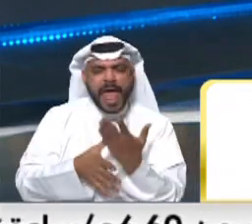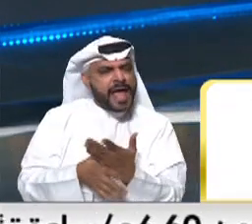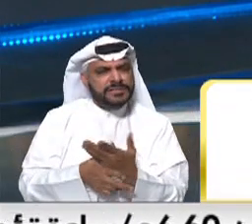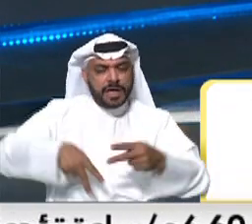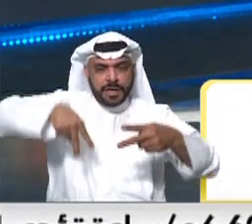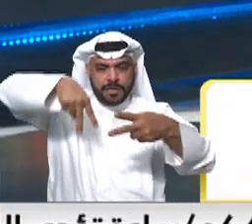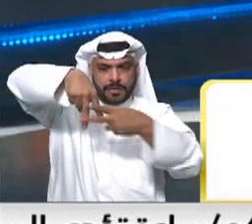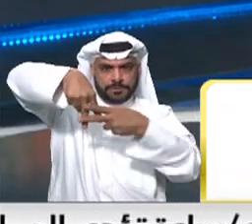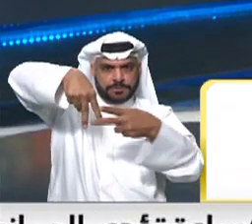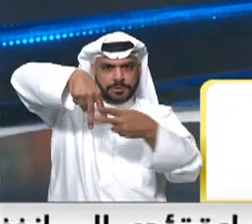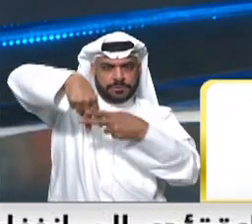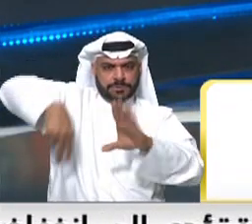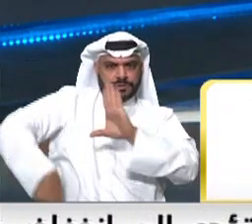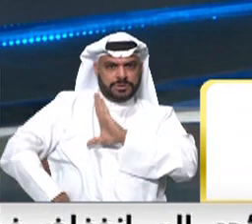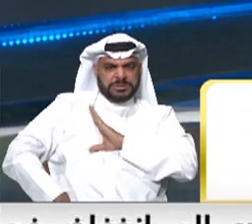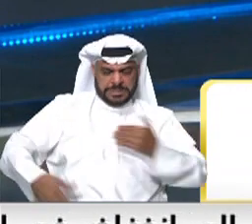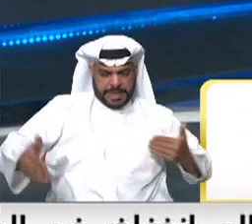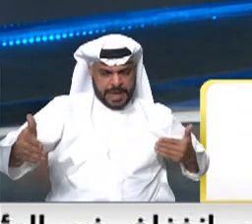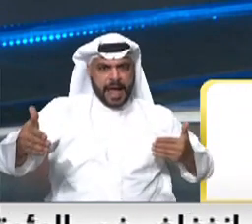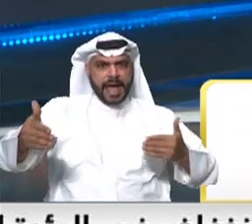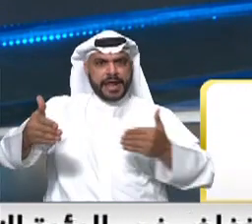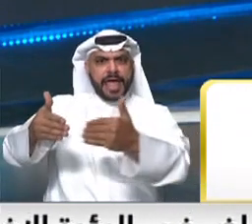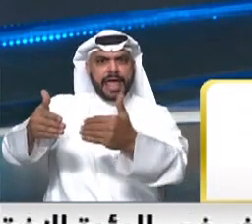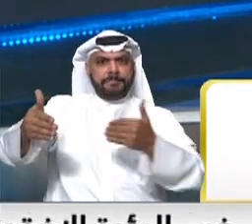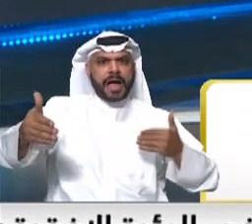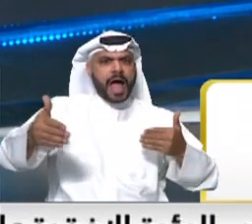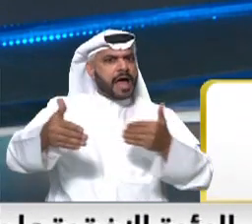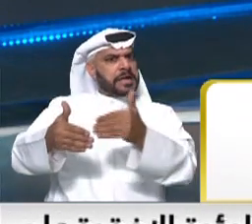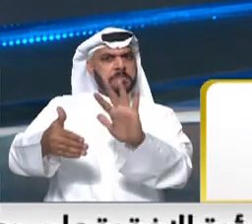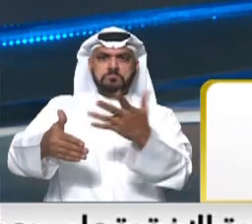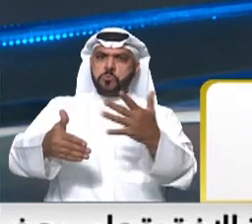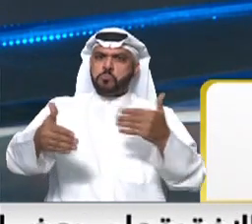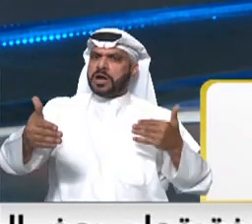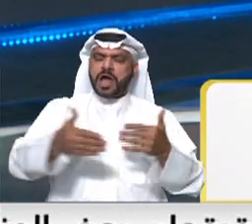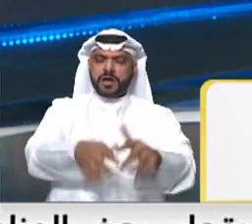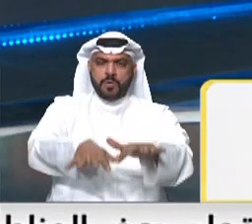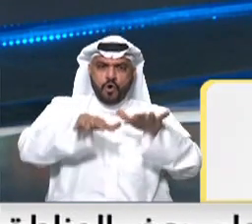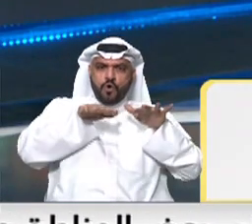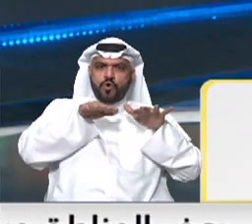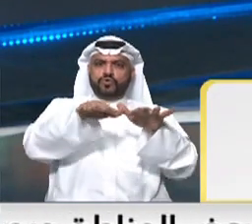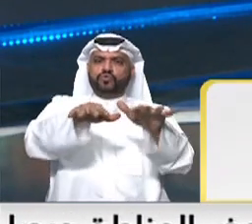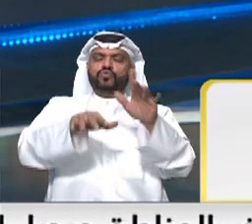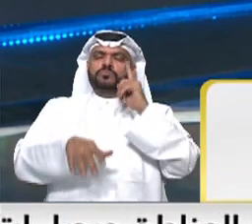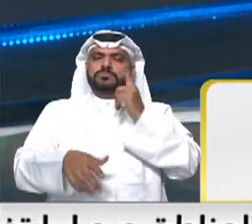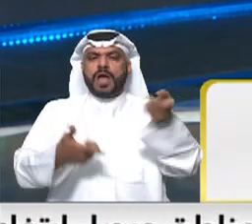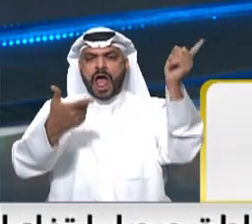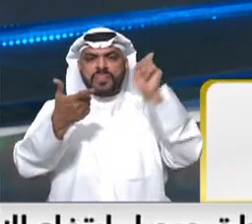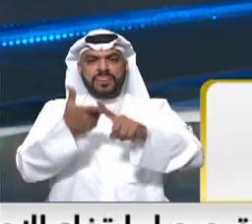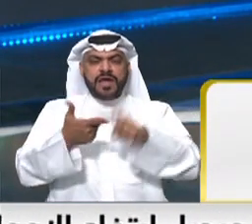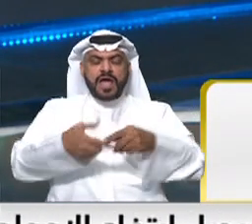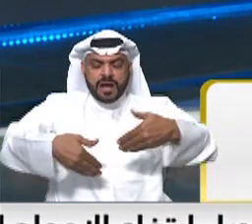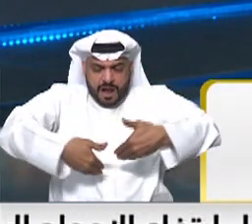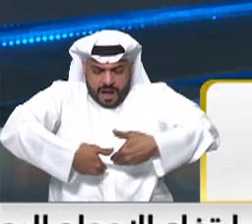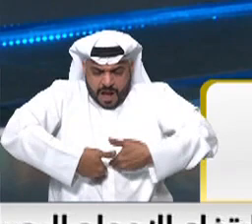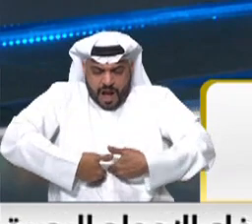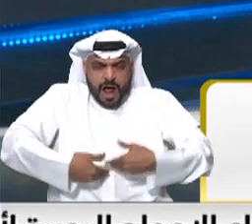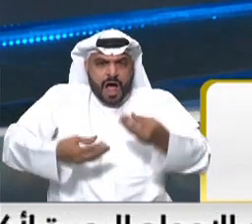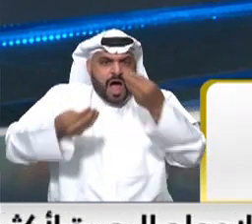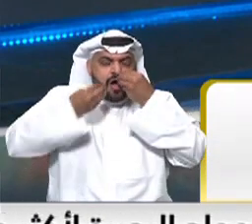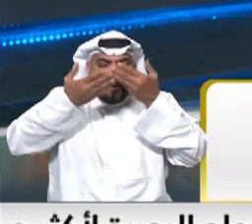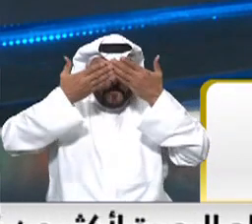نسمه حيث اعلن المكتب الاعلامي الحكومي في غزه اليوم ارتفاع نسبه البطاله في القطاع الى